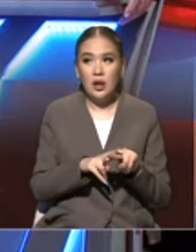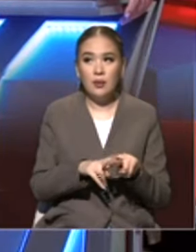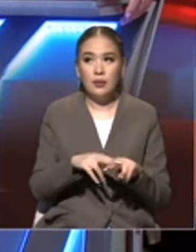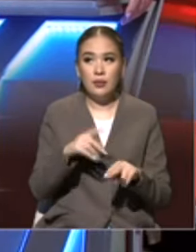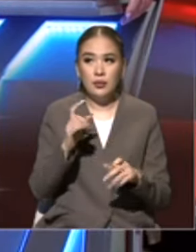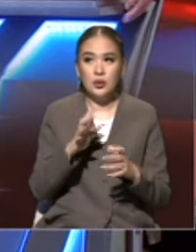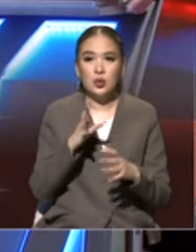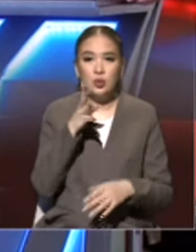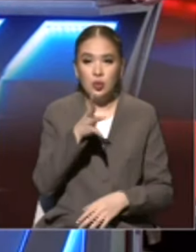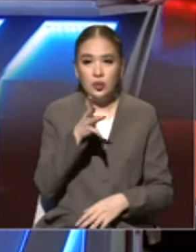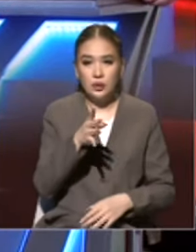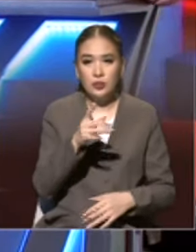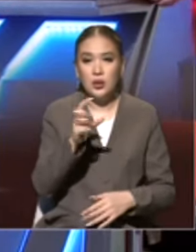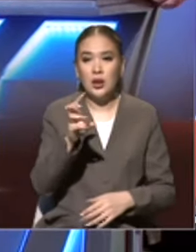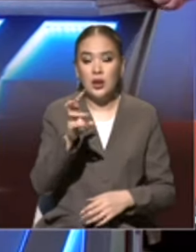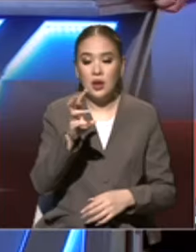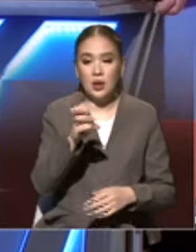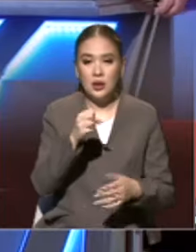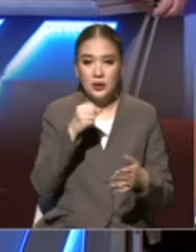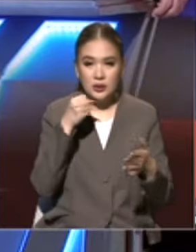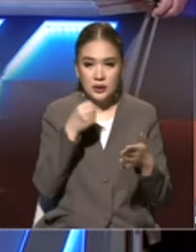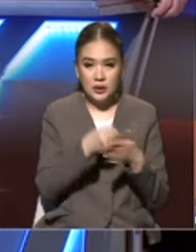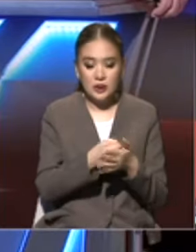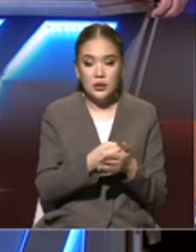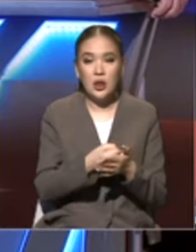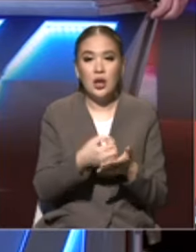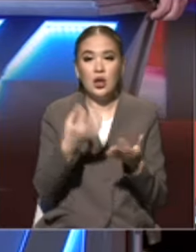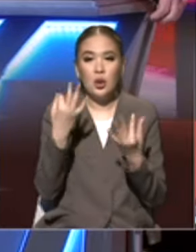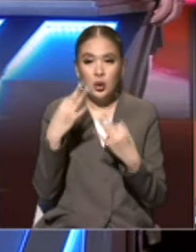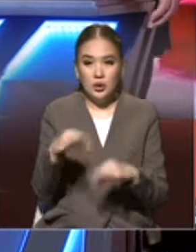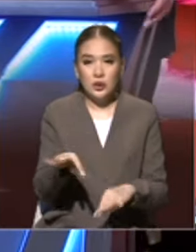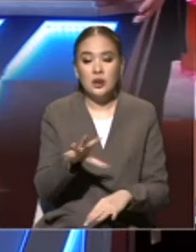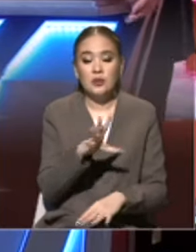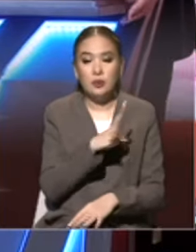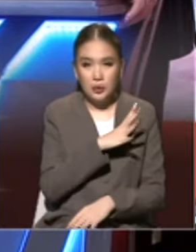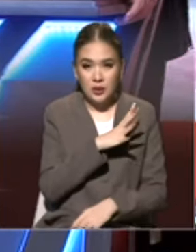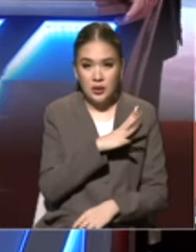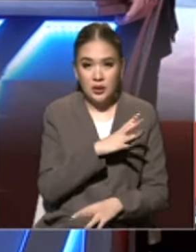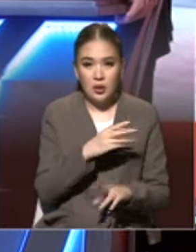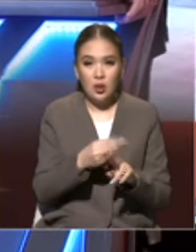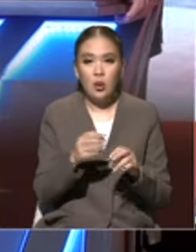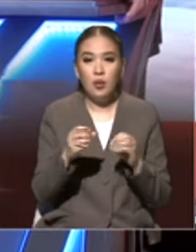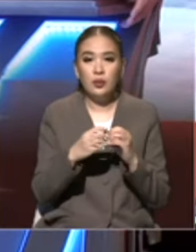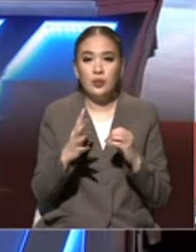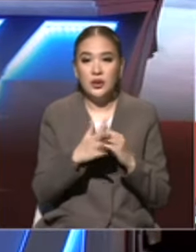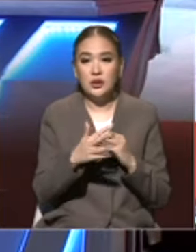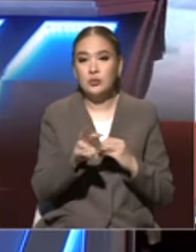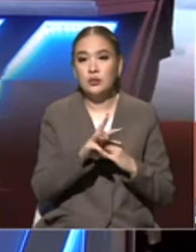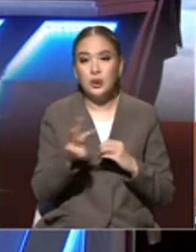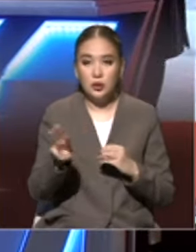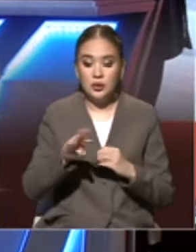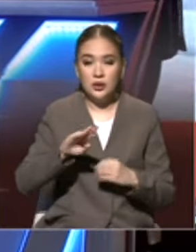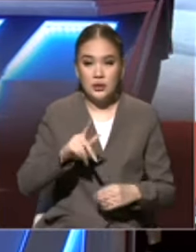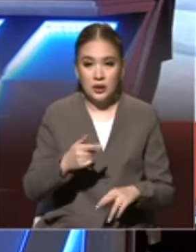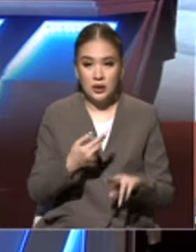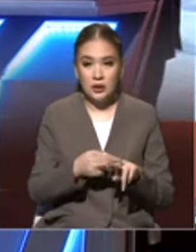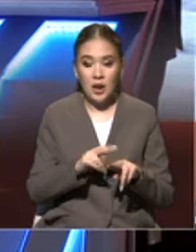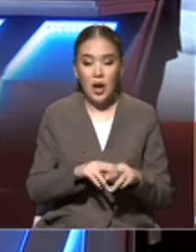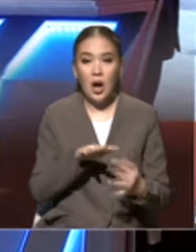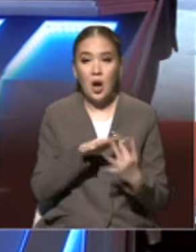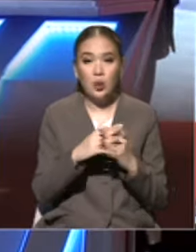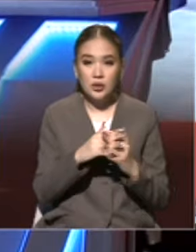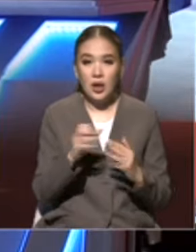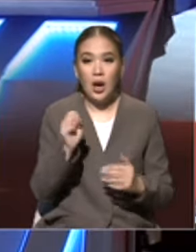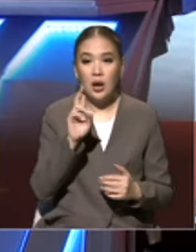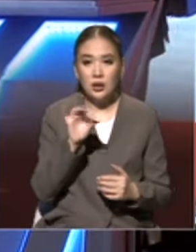4000 айлық көрсеткішке дейін бір көзден сатып алуға рұқсат беріп отырмыз. 15 миллион. Ол 15 миллион теңге. Мысалға менің ойымша ауылдық